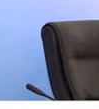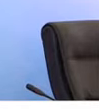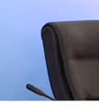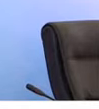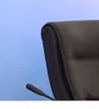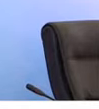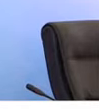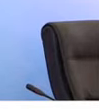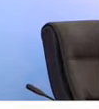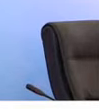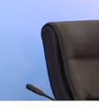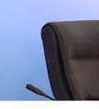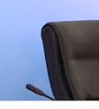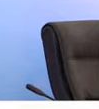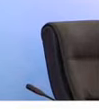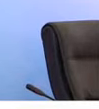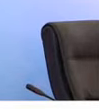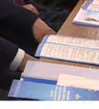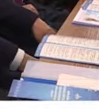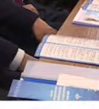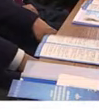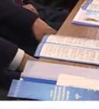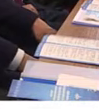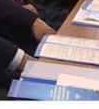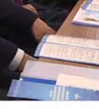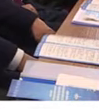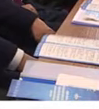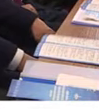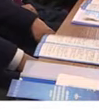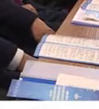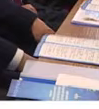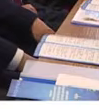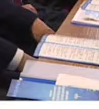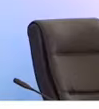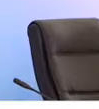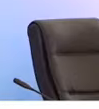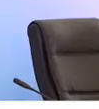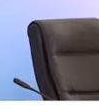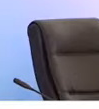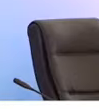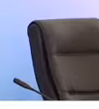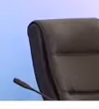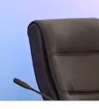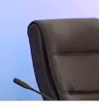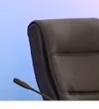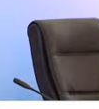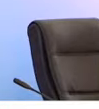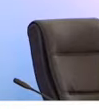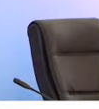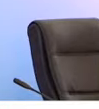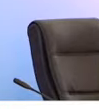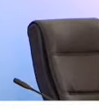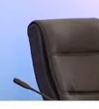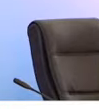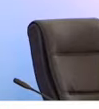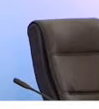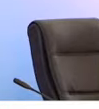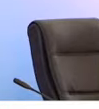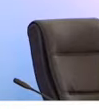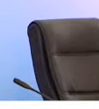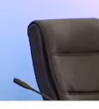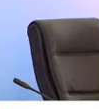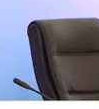Уровень государственного языка и его поле обозначено в законе. Статья 7 основного закона четко это указывается. Государственный язык Республики Казахстан